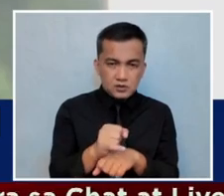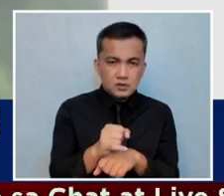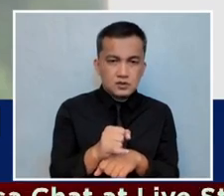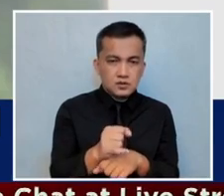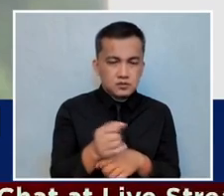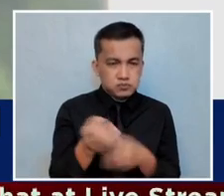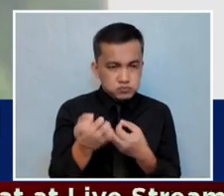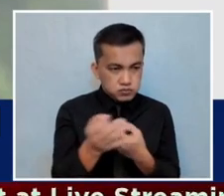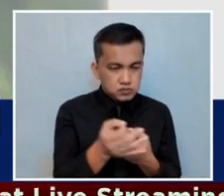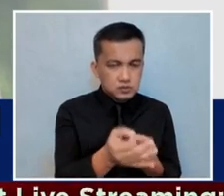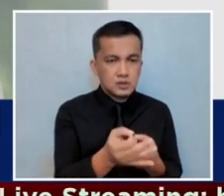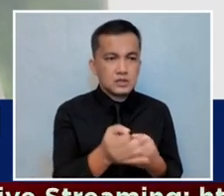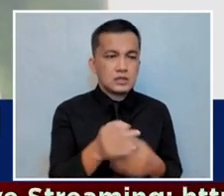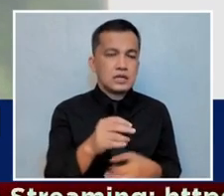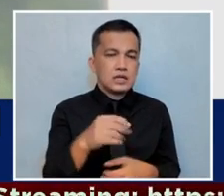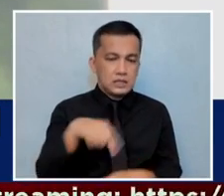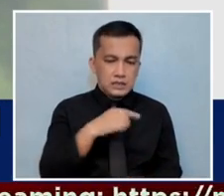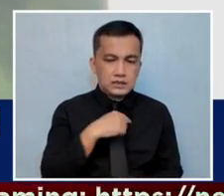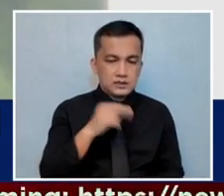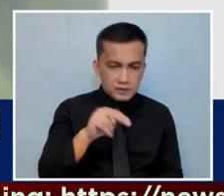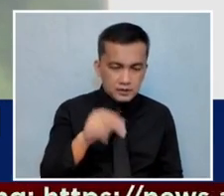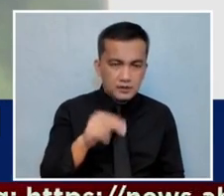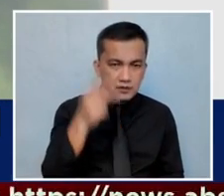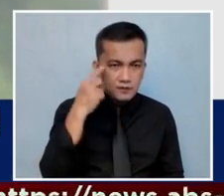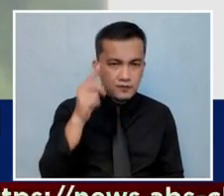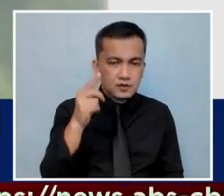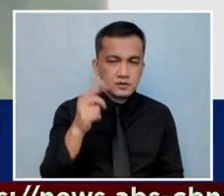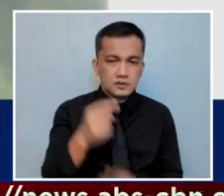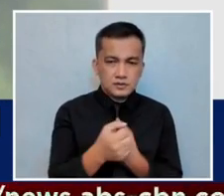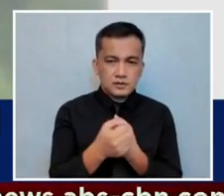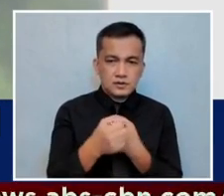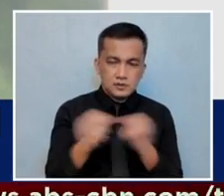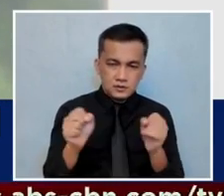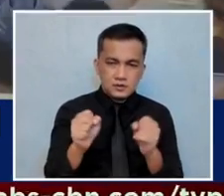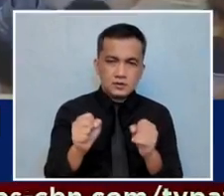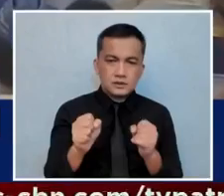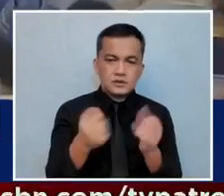ang ating mga pangangailangan para sa seguridad ng